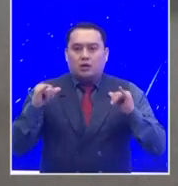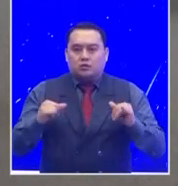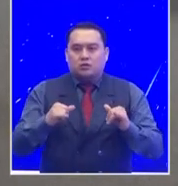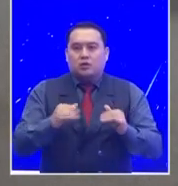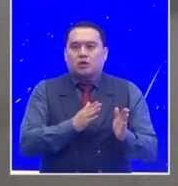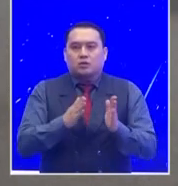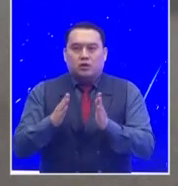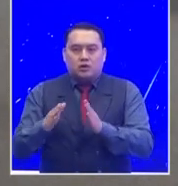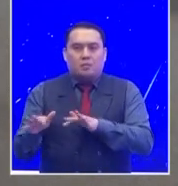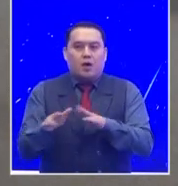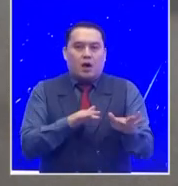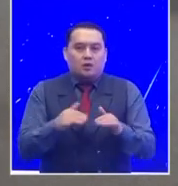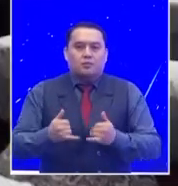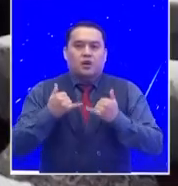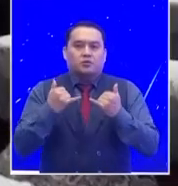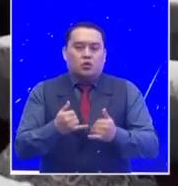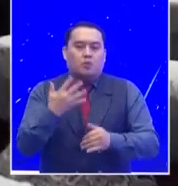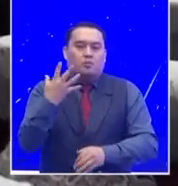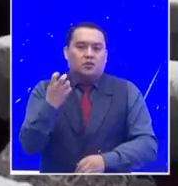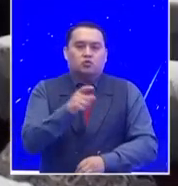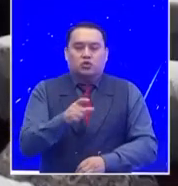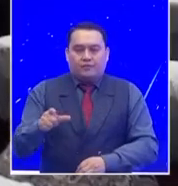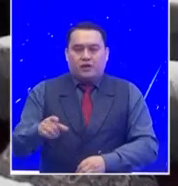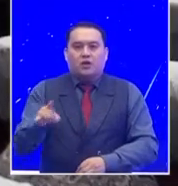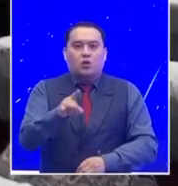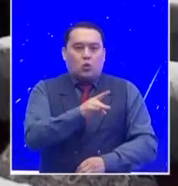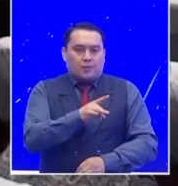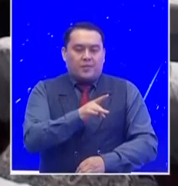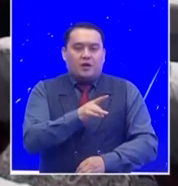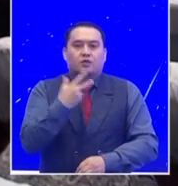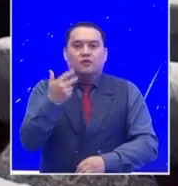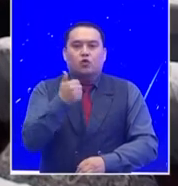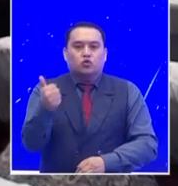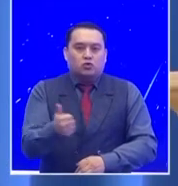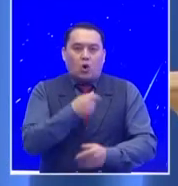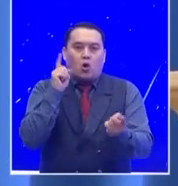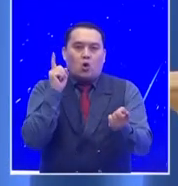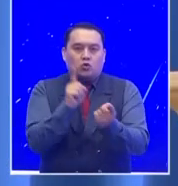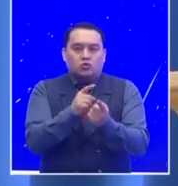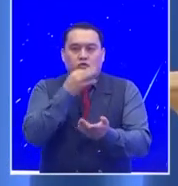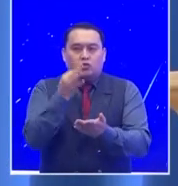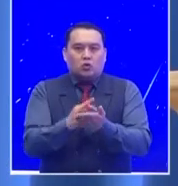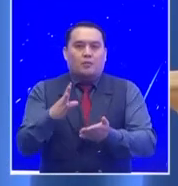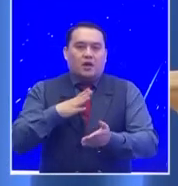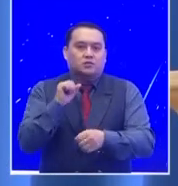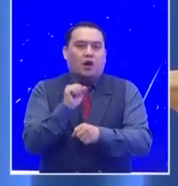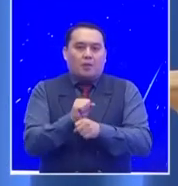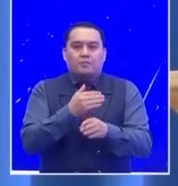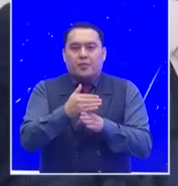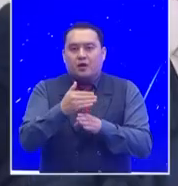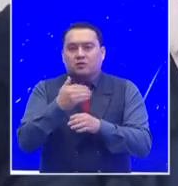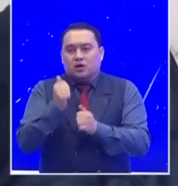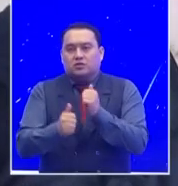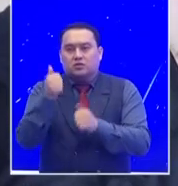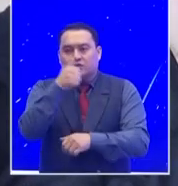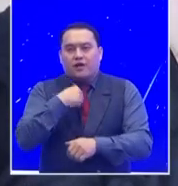своей местности, мероприятие посетило около 500 граждан региона. В ходе трехчасовой отчетной встречи аким района остановился по отдельности на